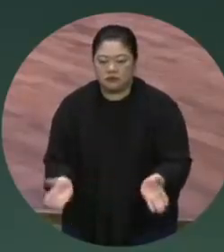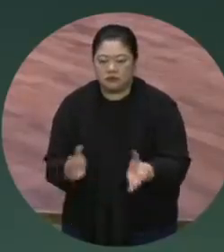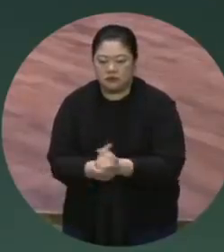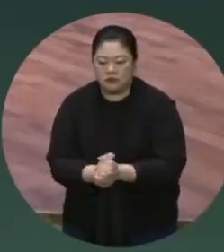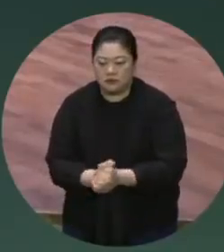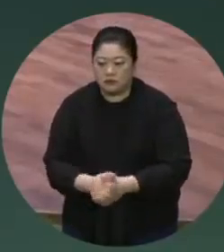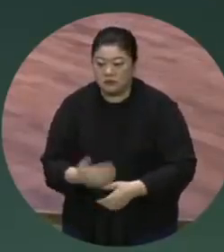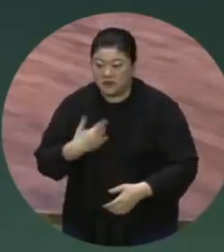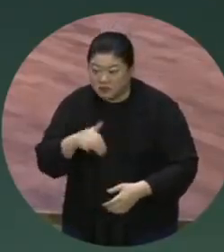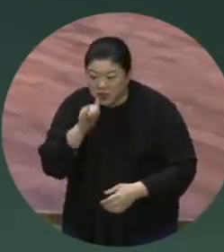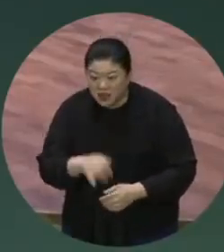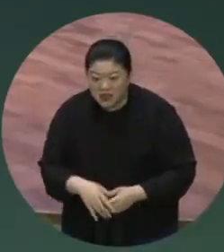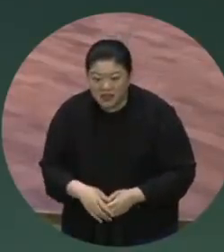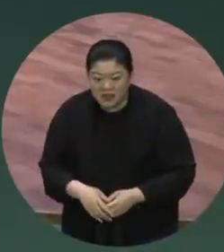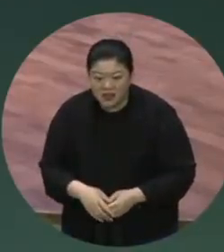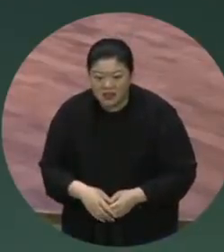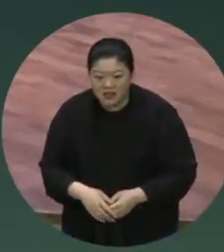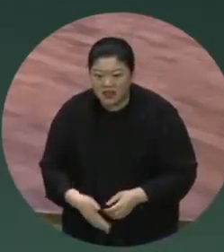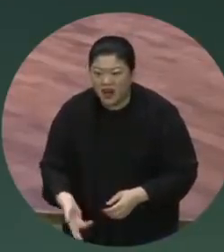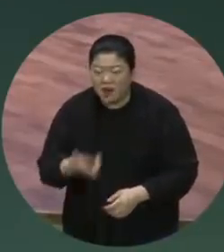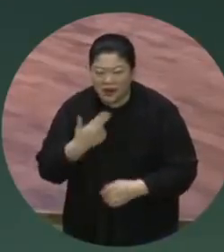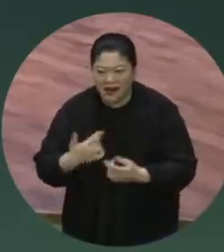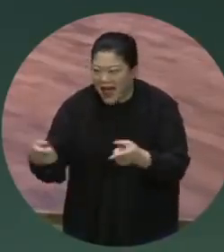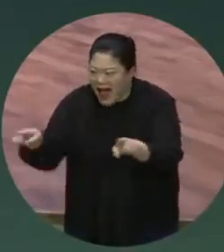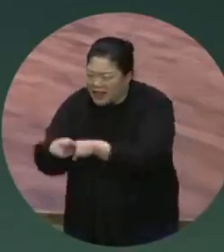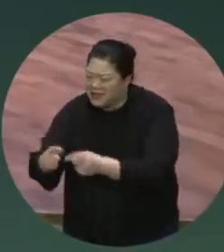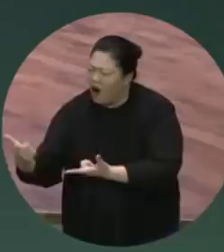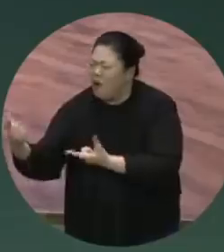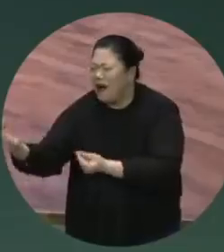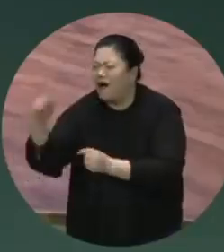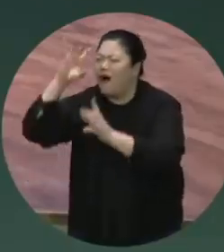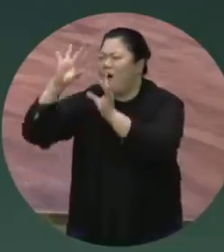아멘. 아멘이 아주 길게 나옵니다.